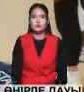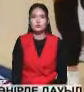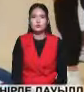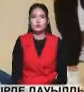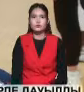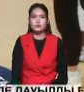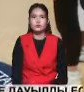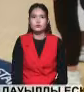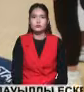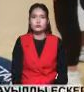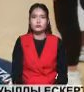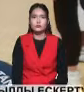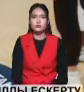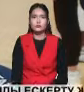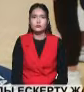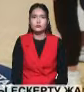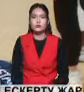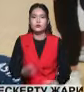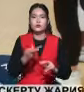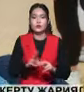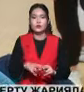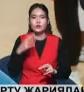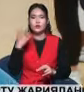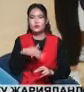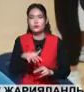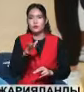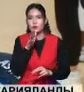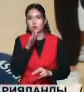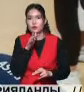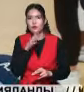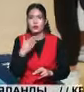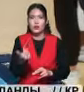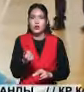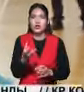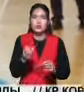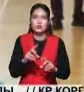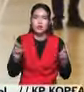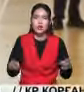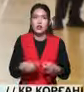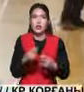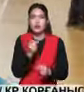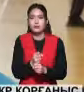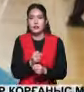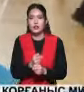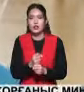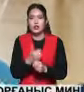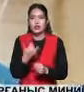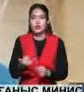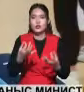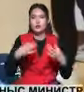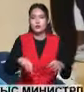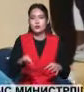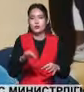Мен бүгін боча спортқа келдім. Боча спорты 2 жылдан асып қатысатын. Осы спорт маған